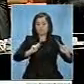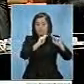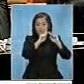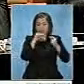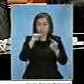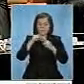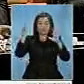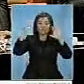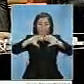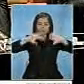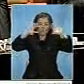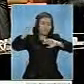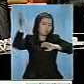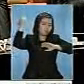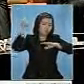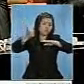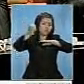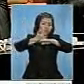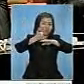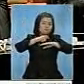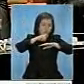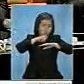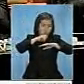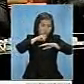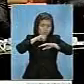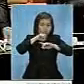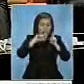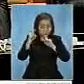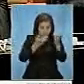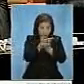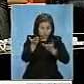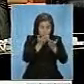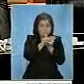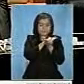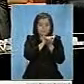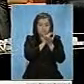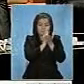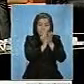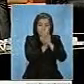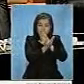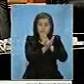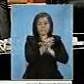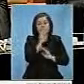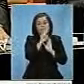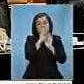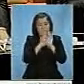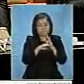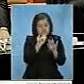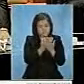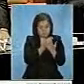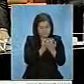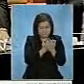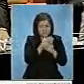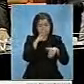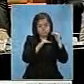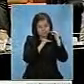บาลก่อนก็เป็นผู้ที่จะพิจารณาในการปรับเพดานวินัยการคลังซึ่งเคยกำหนดไว้ที่ร้อย